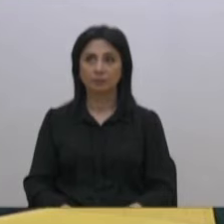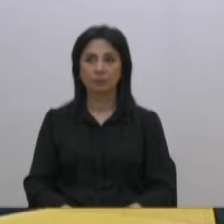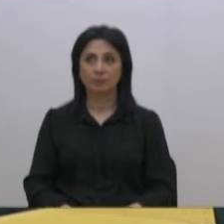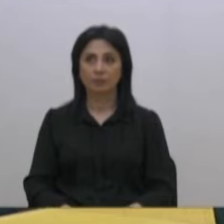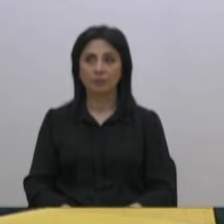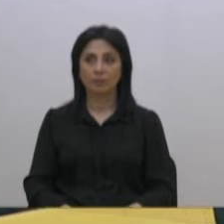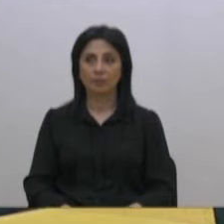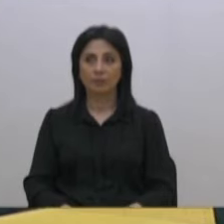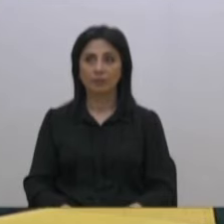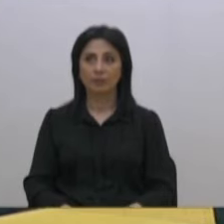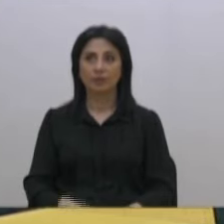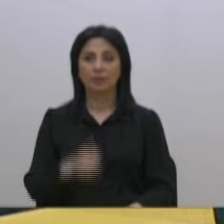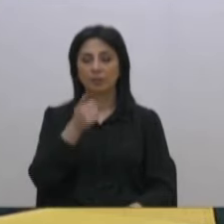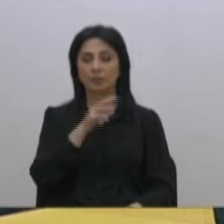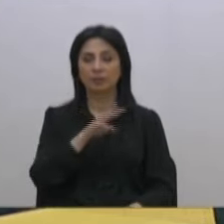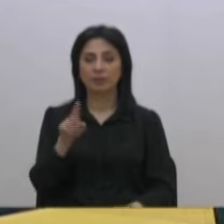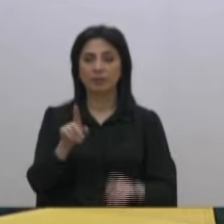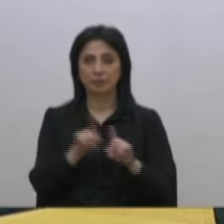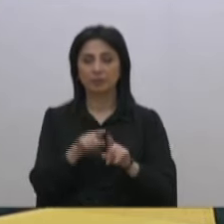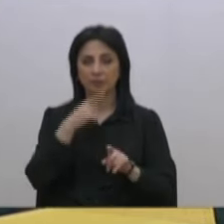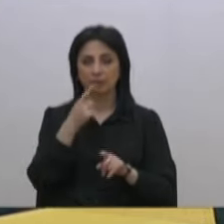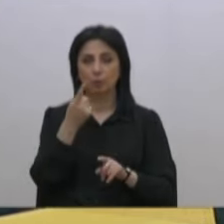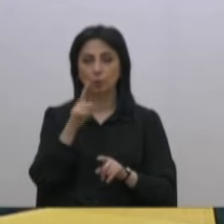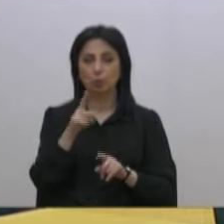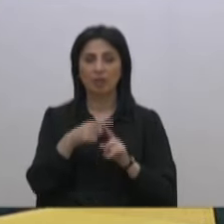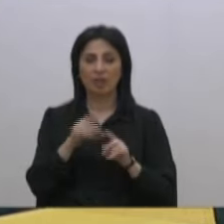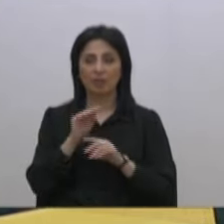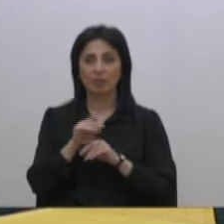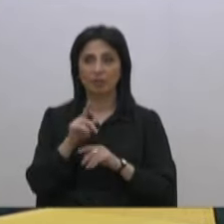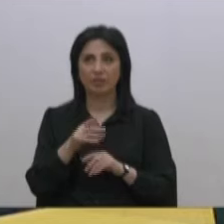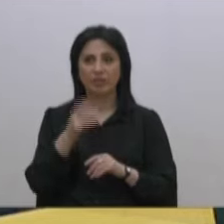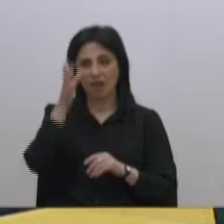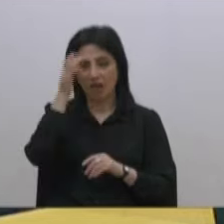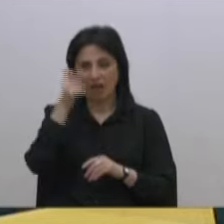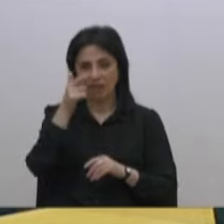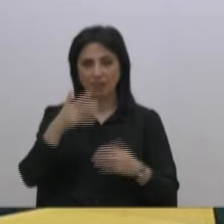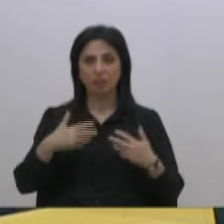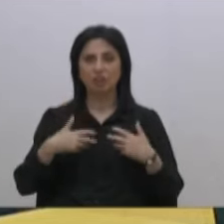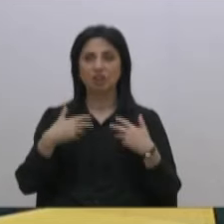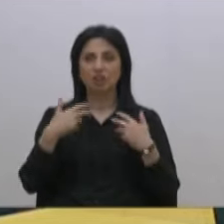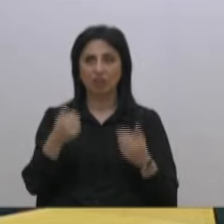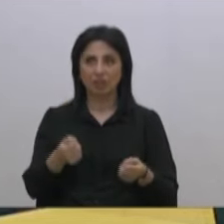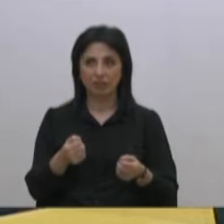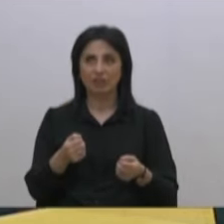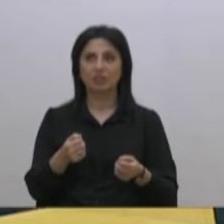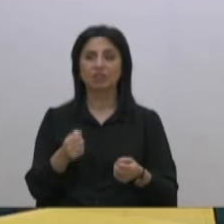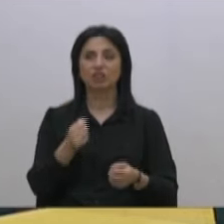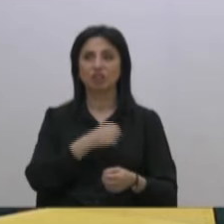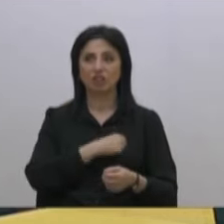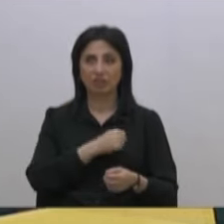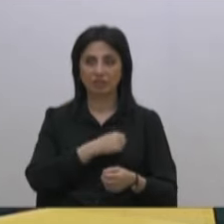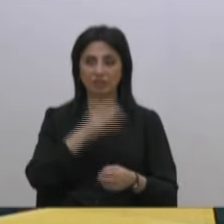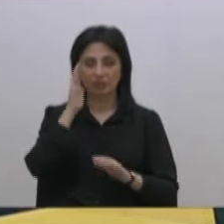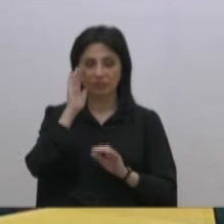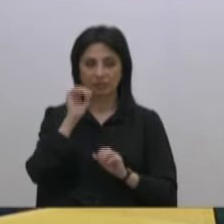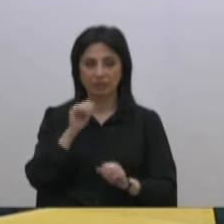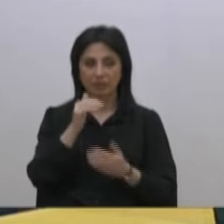დავიმატოთ, პრემიერ-მინისტრმა ისაუბრა განათლების მიმართულებაზე, ჯანდაცვაზე, ჯარზე და